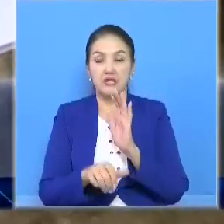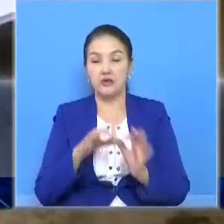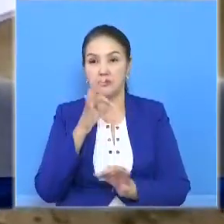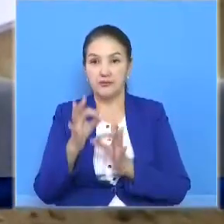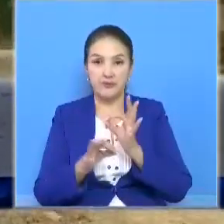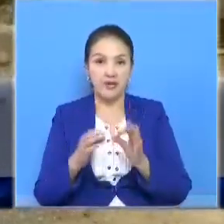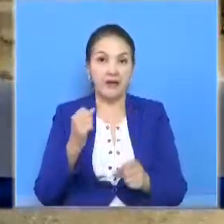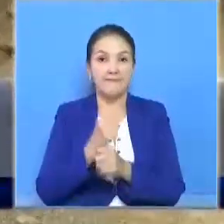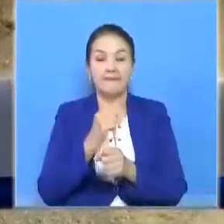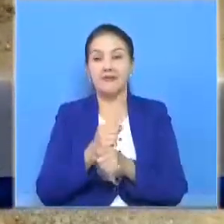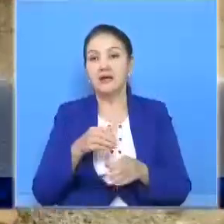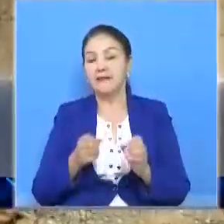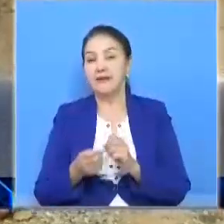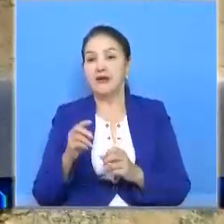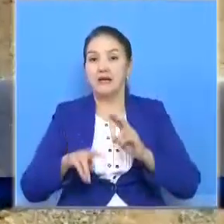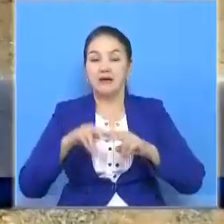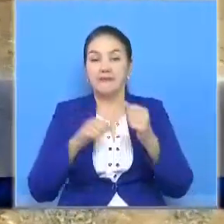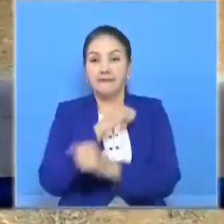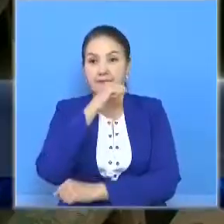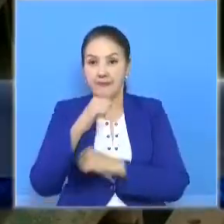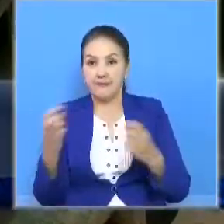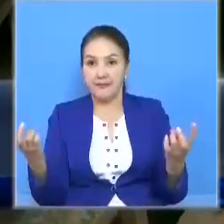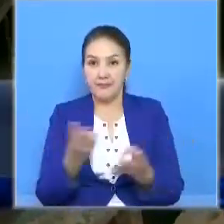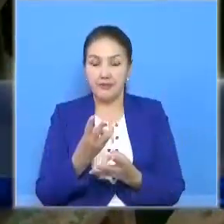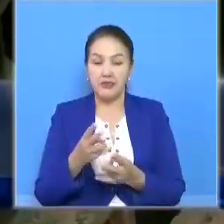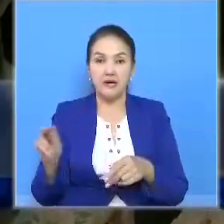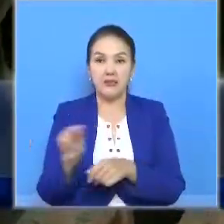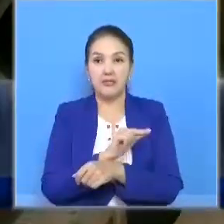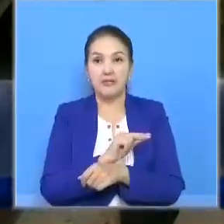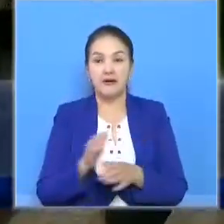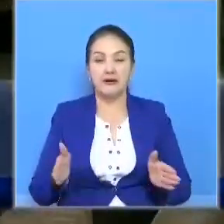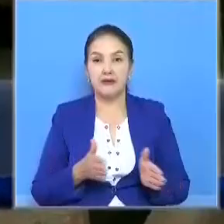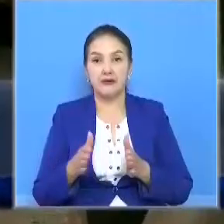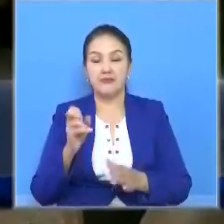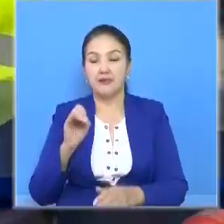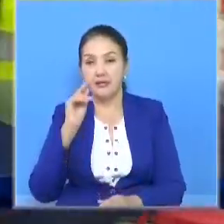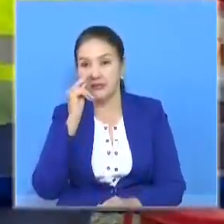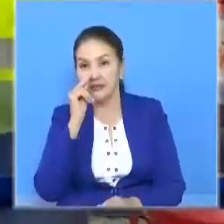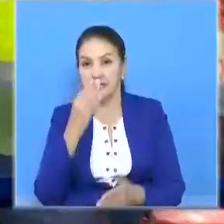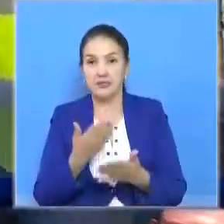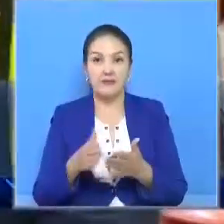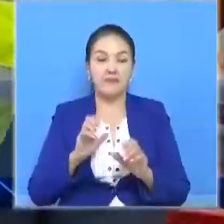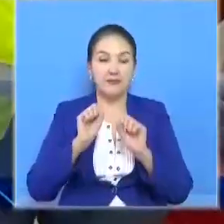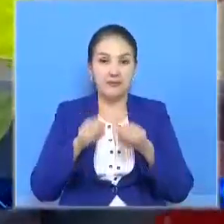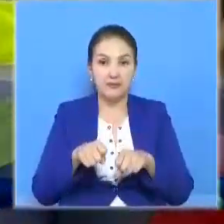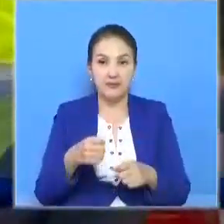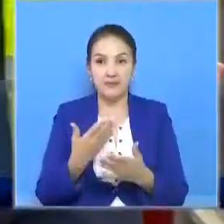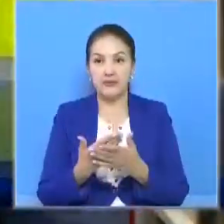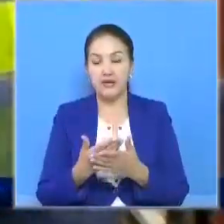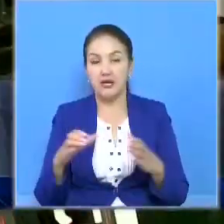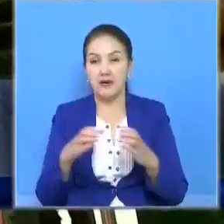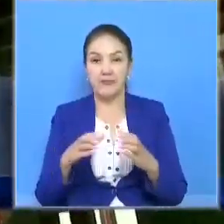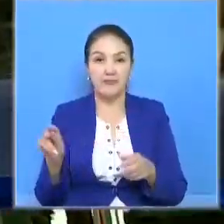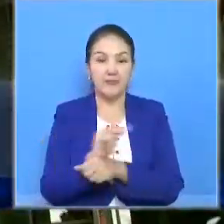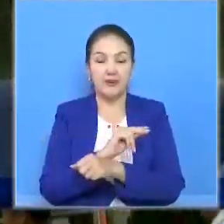сутки. Производство выпускает строительные материалы, необходимые для ремонта автодороги Самара-Шымкент. Это позволяет реализовывать проекты